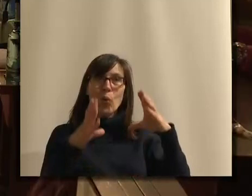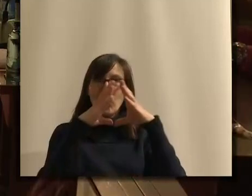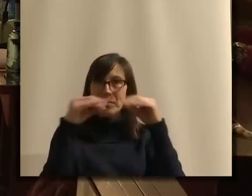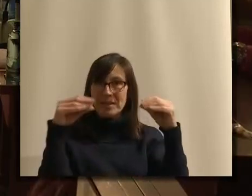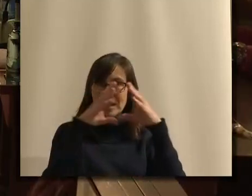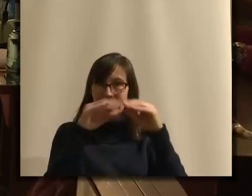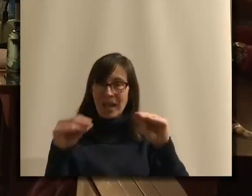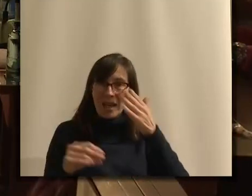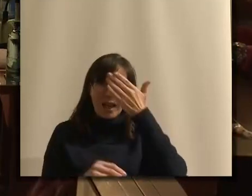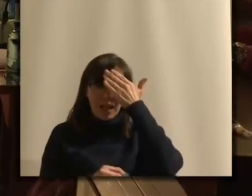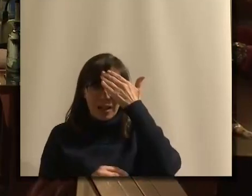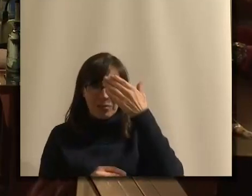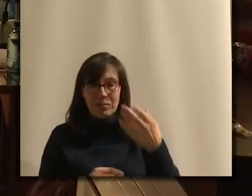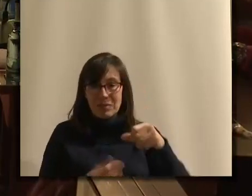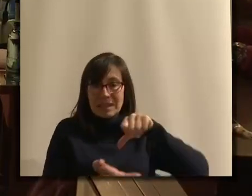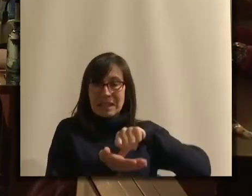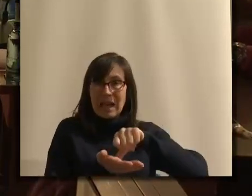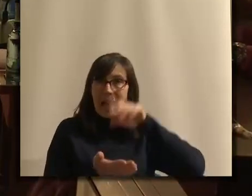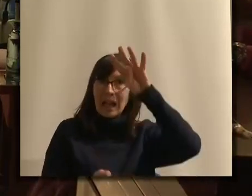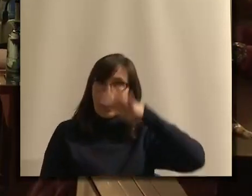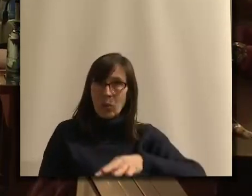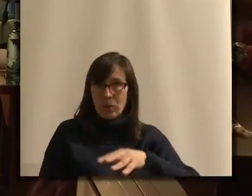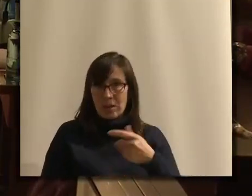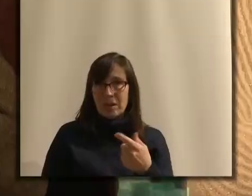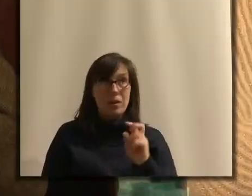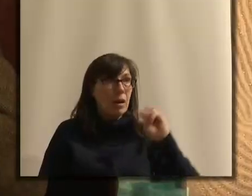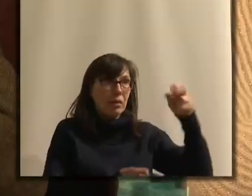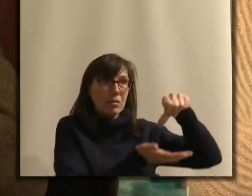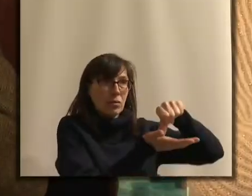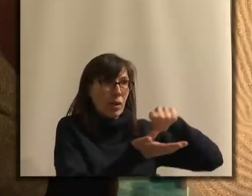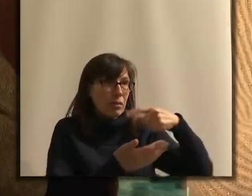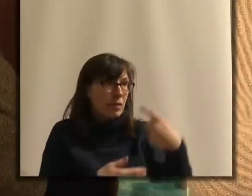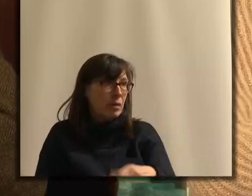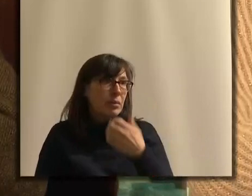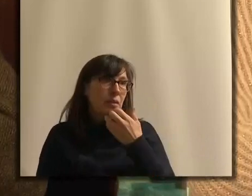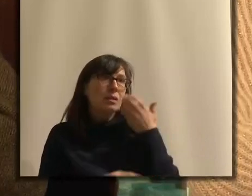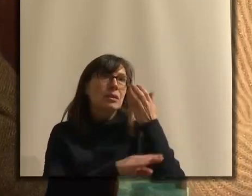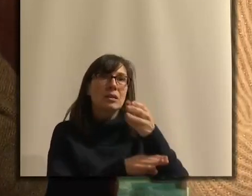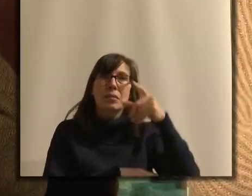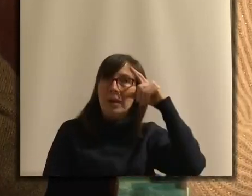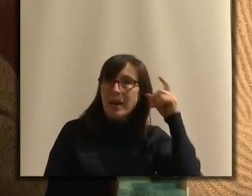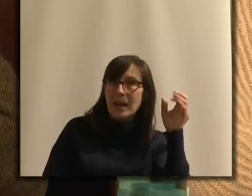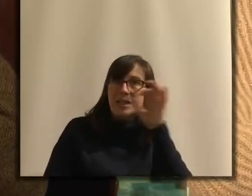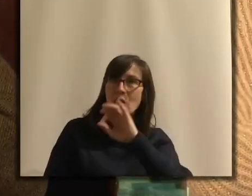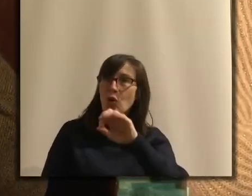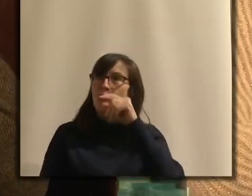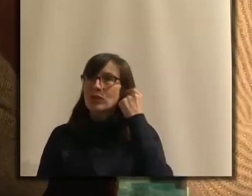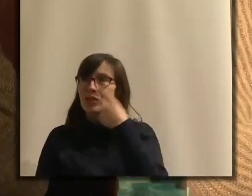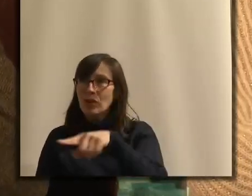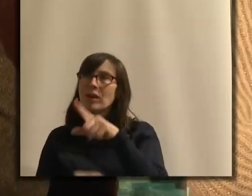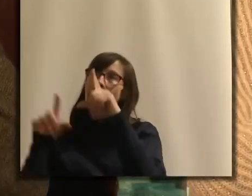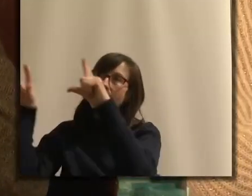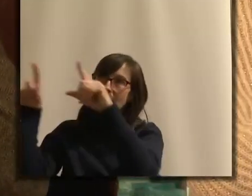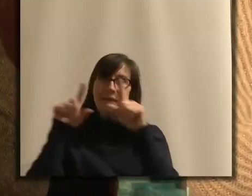la Universitat de Vic, Universitat Central de Catalunya, com altres ciutats. Per exemple, si vostè va a Manresa o va a Girona, veurà que hi ha aquest tipus de